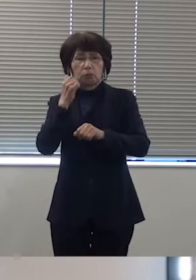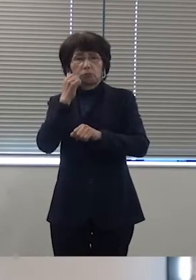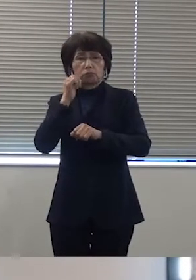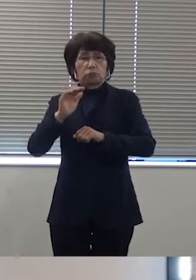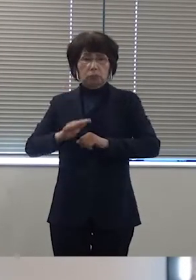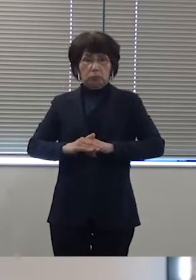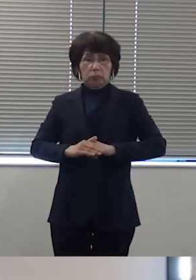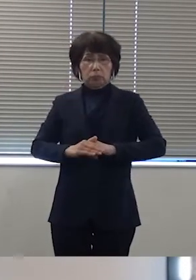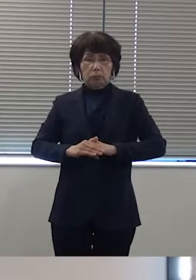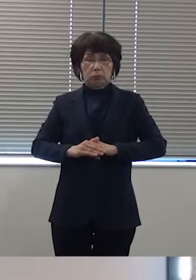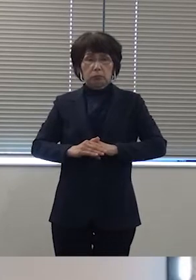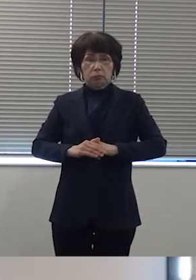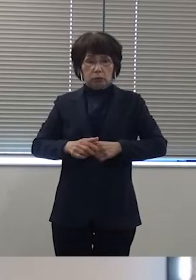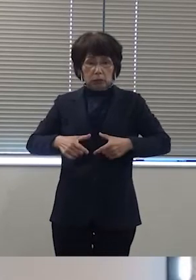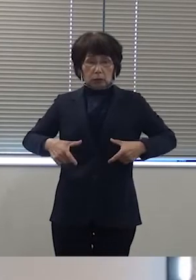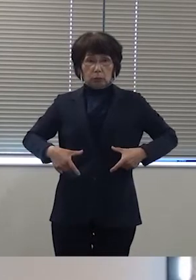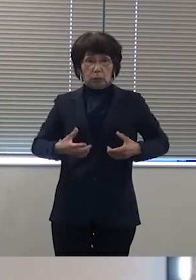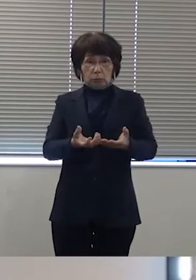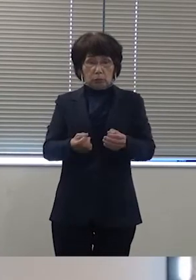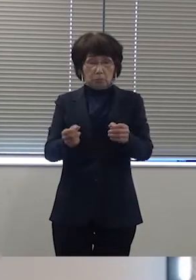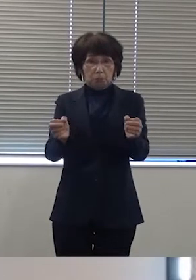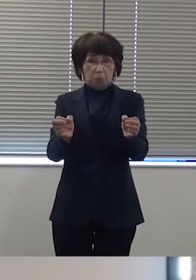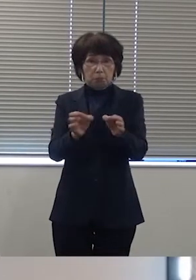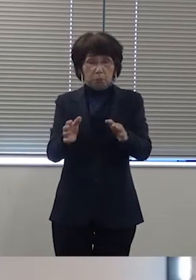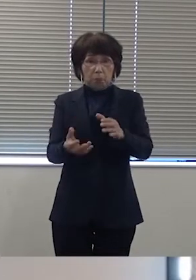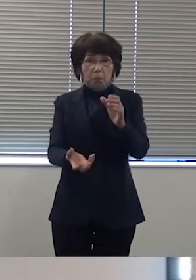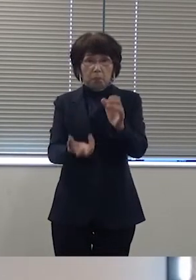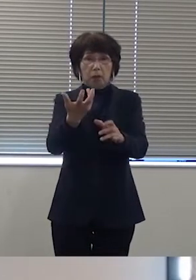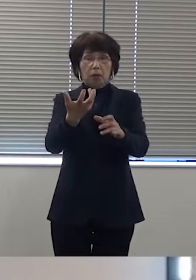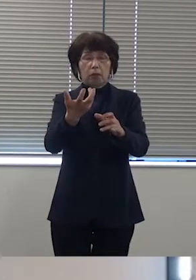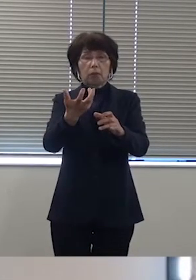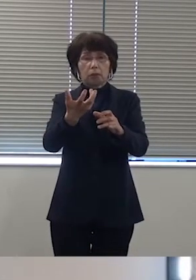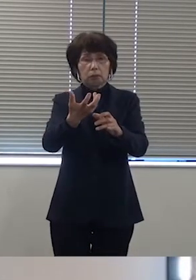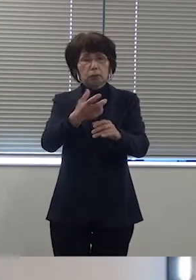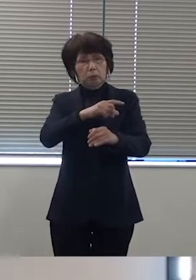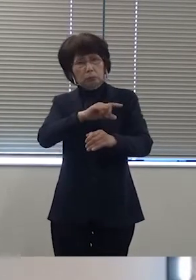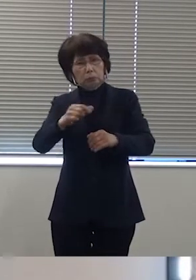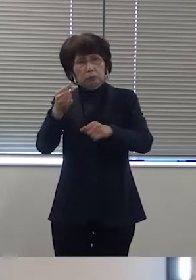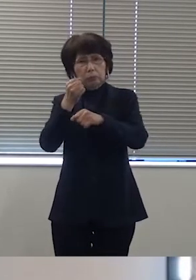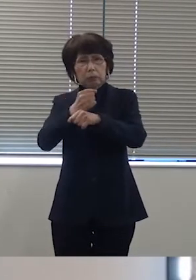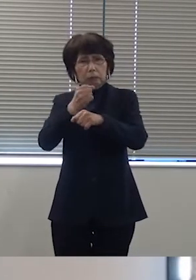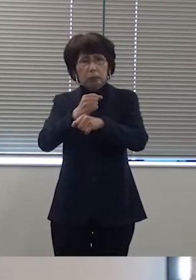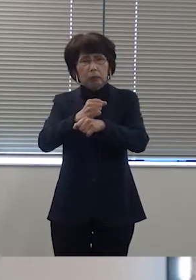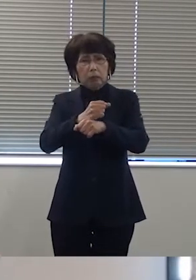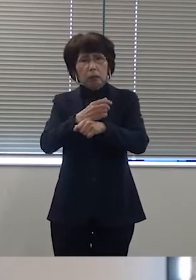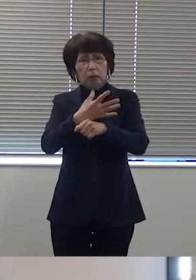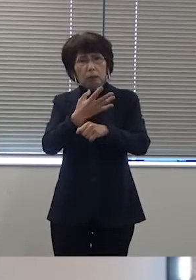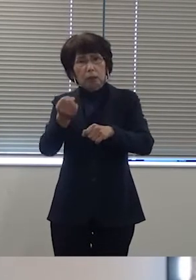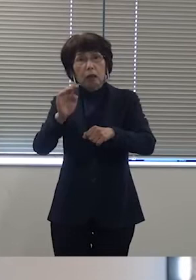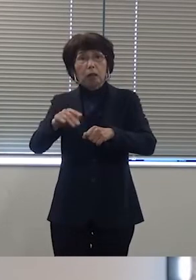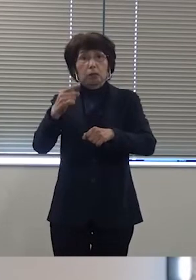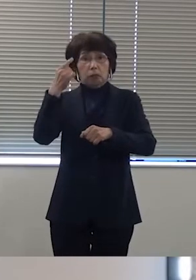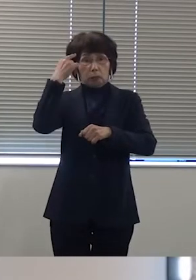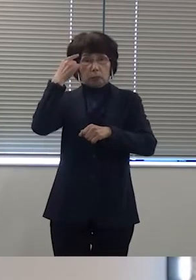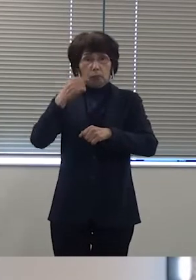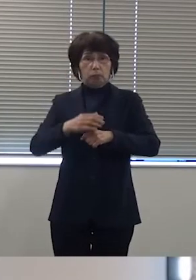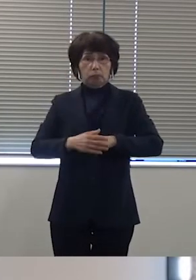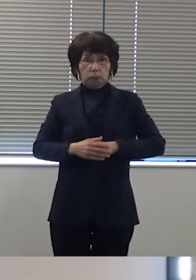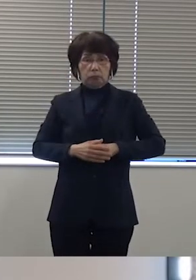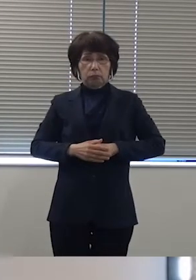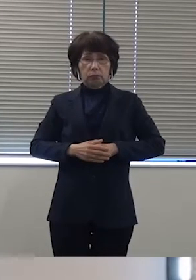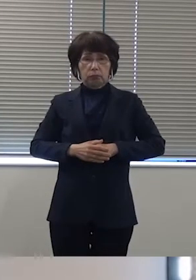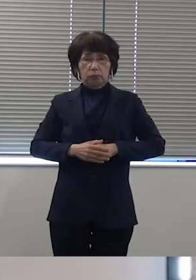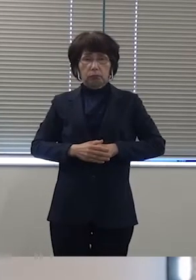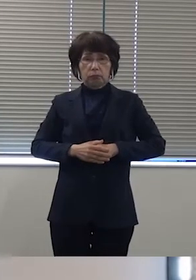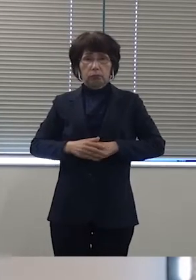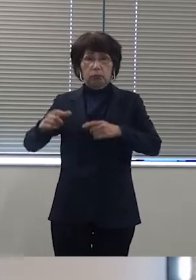思いますが、まず一番やっぱり目につくのが、あの国は受援体制整っている方が整ってなが